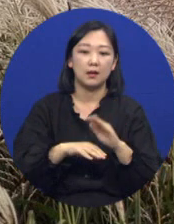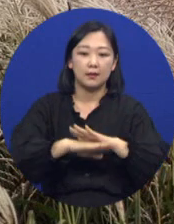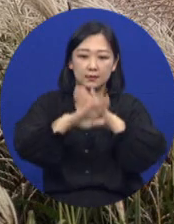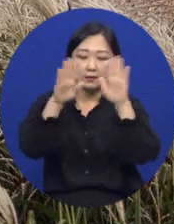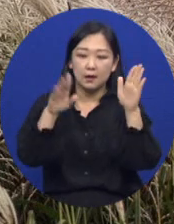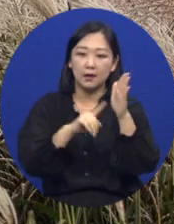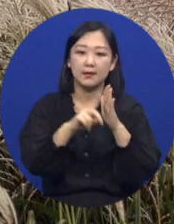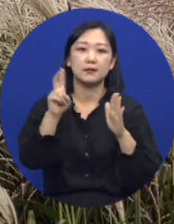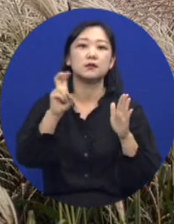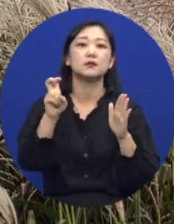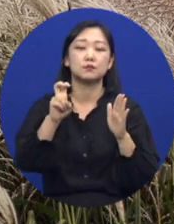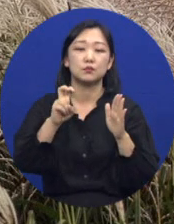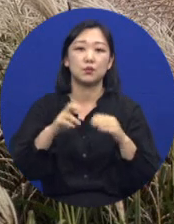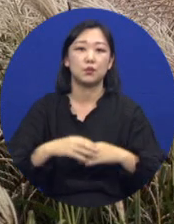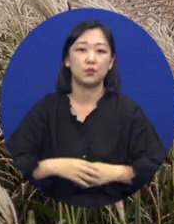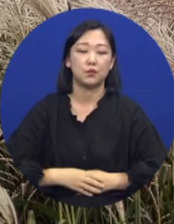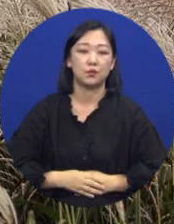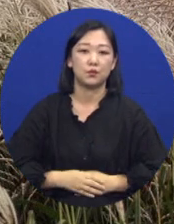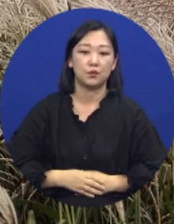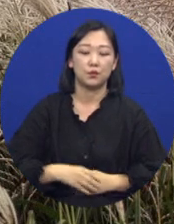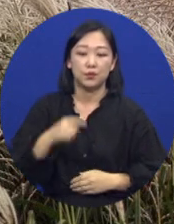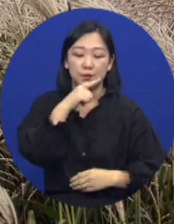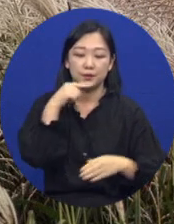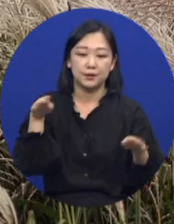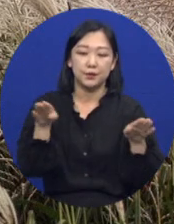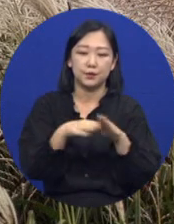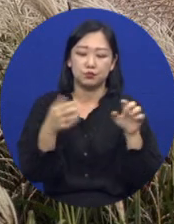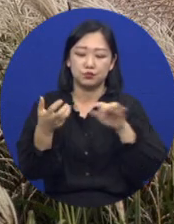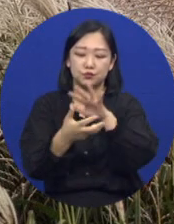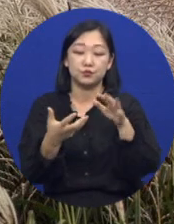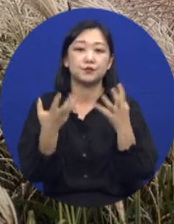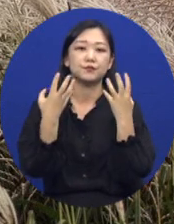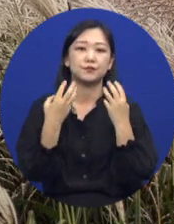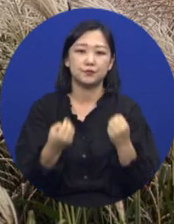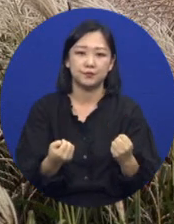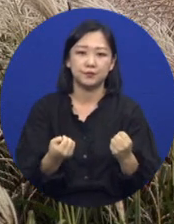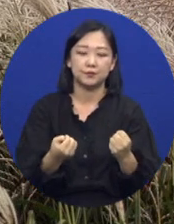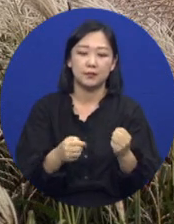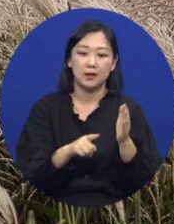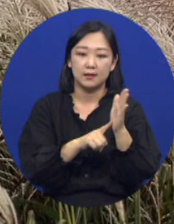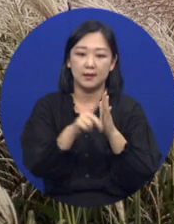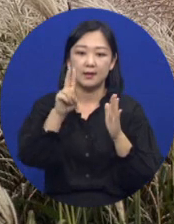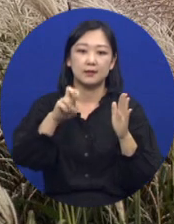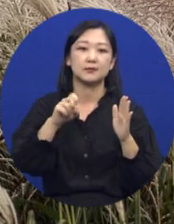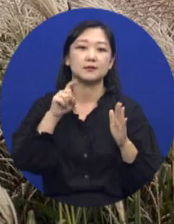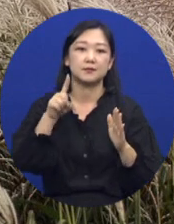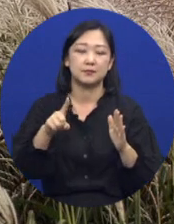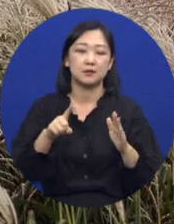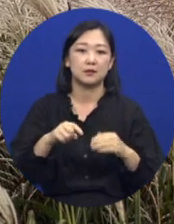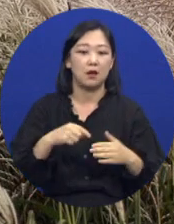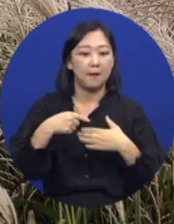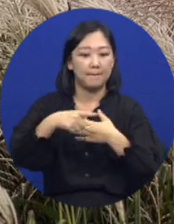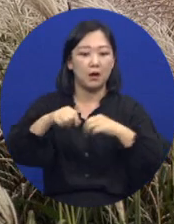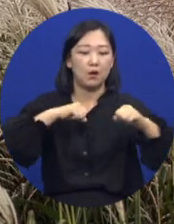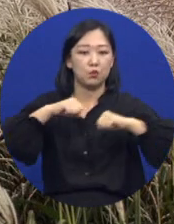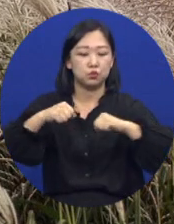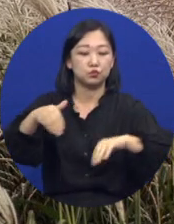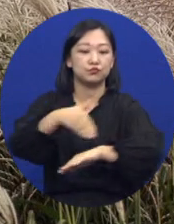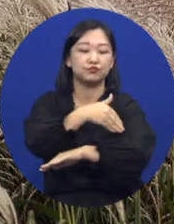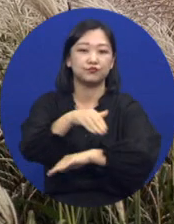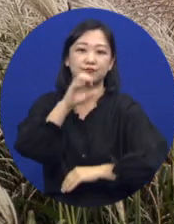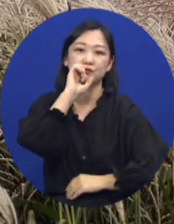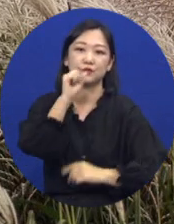낮에는 20도까지 오르겠고요. 일요일에는 대체로 구름낀 가운데 낮 기온 21도 안팎으로 바깥 활동